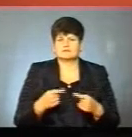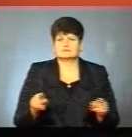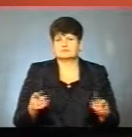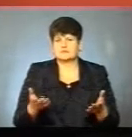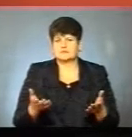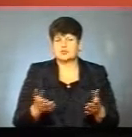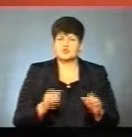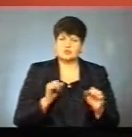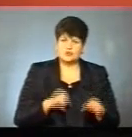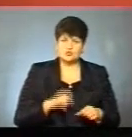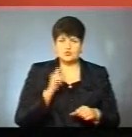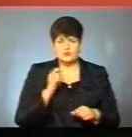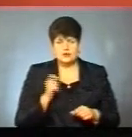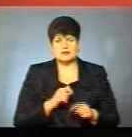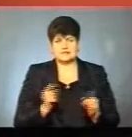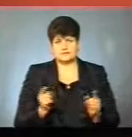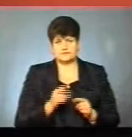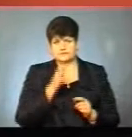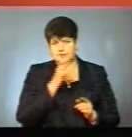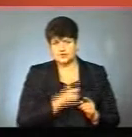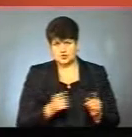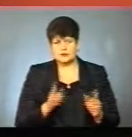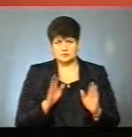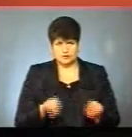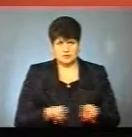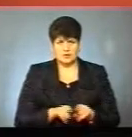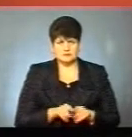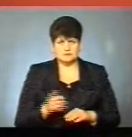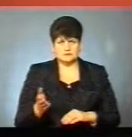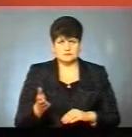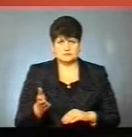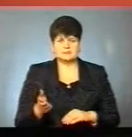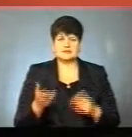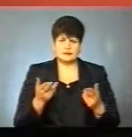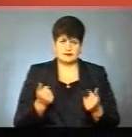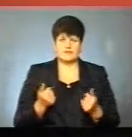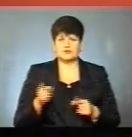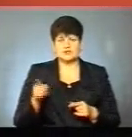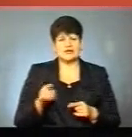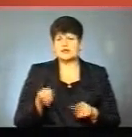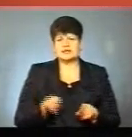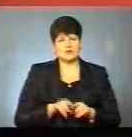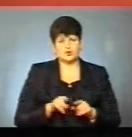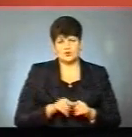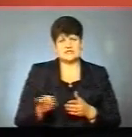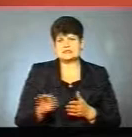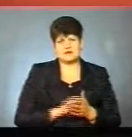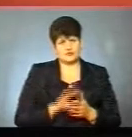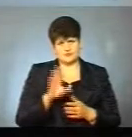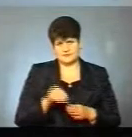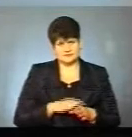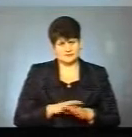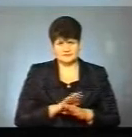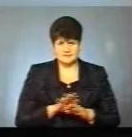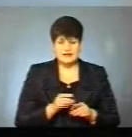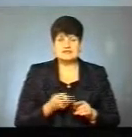можливо, що в Україні за певний час буде такі ж самі цифри? Ну, скажімо так, вони теж не рік до цього йшли і не два. Це